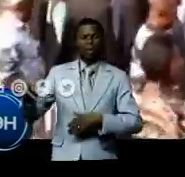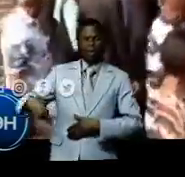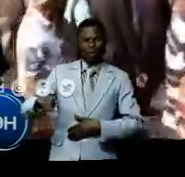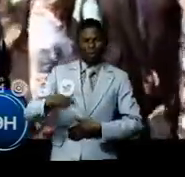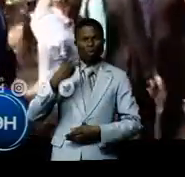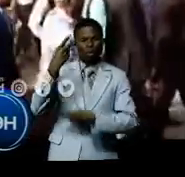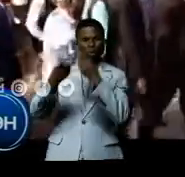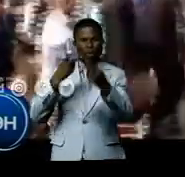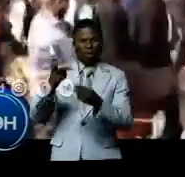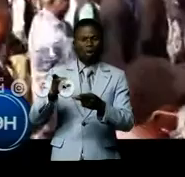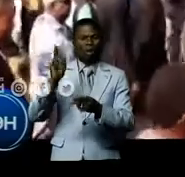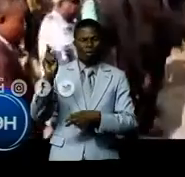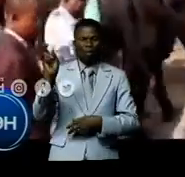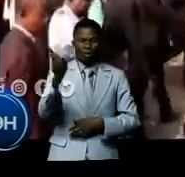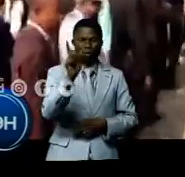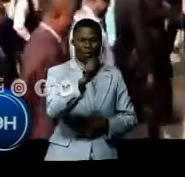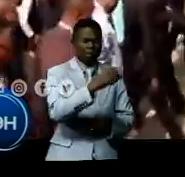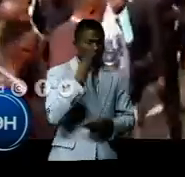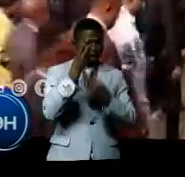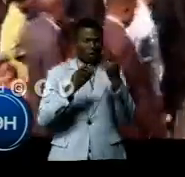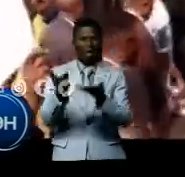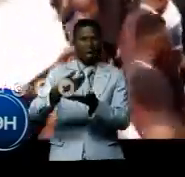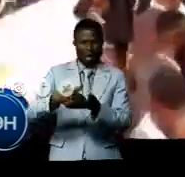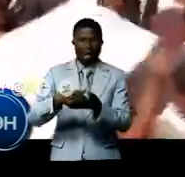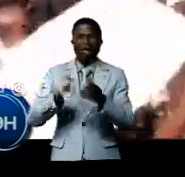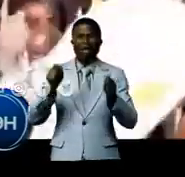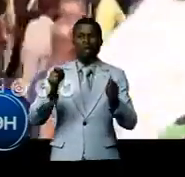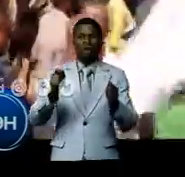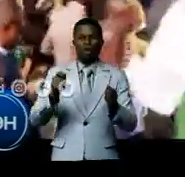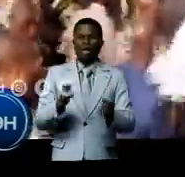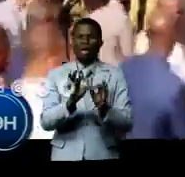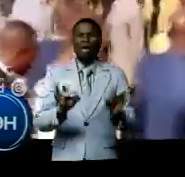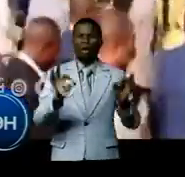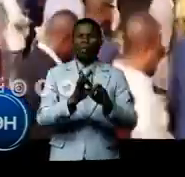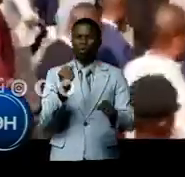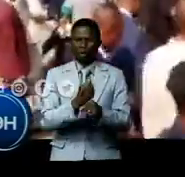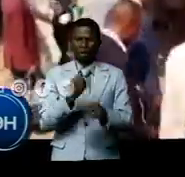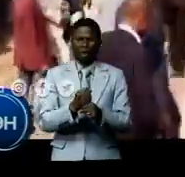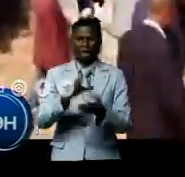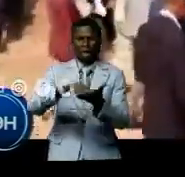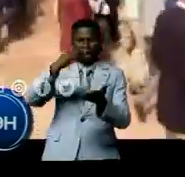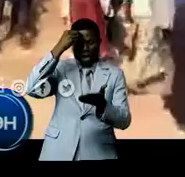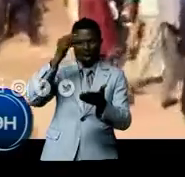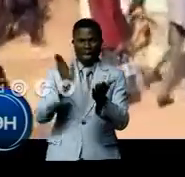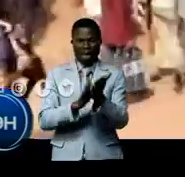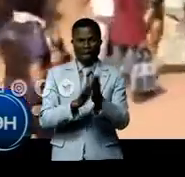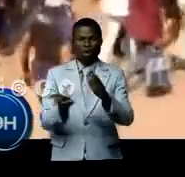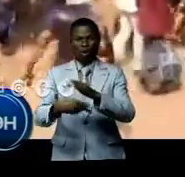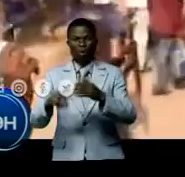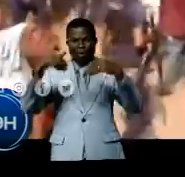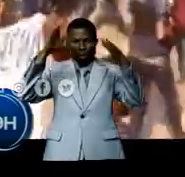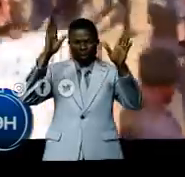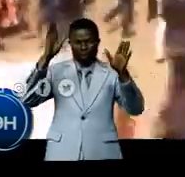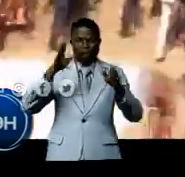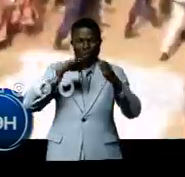parcouru toute la concession du complexe avant de révéler à la presse l'imminence des travaux afin que nos élèves du secondaire et du primaire,